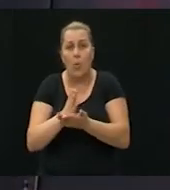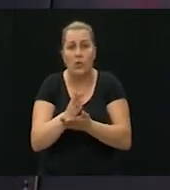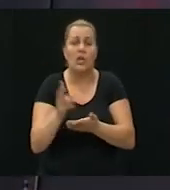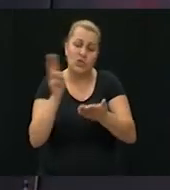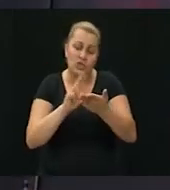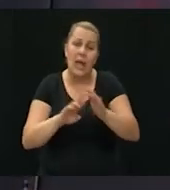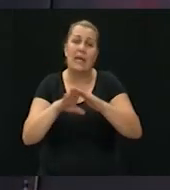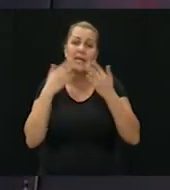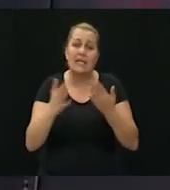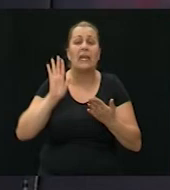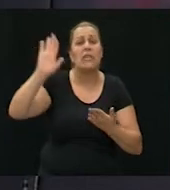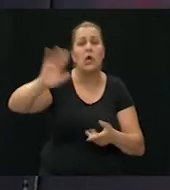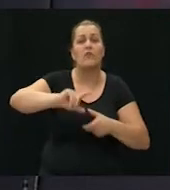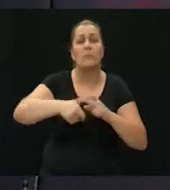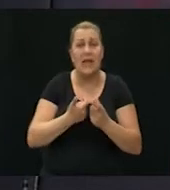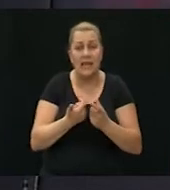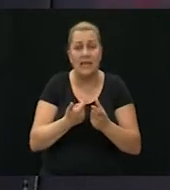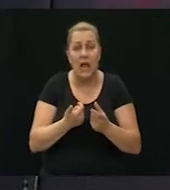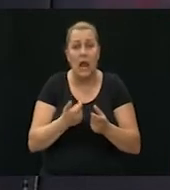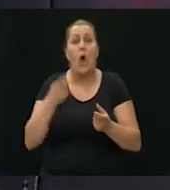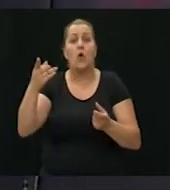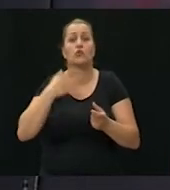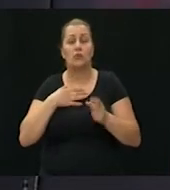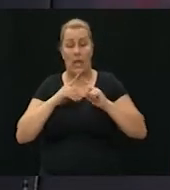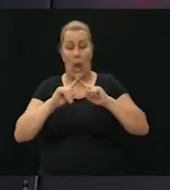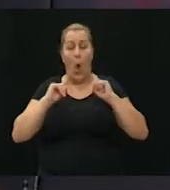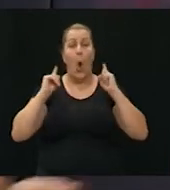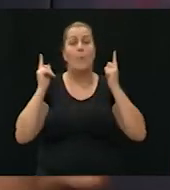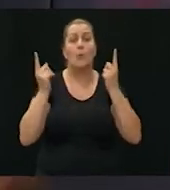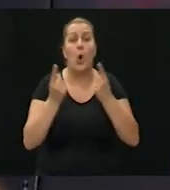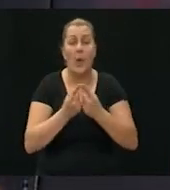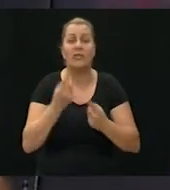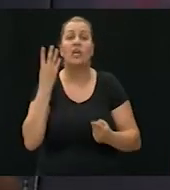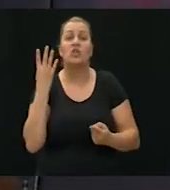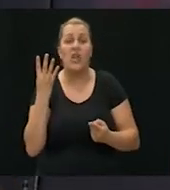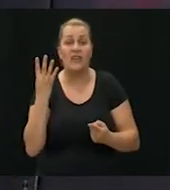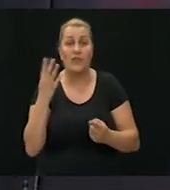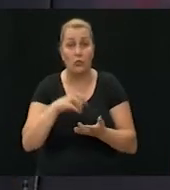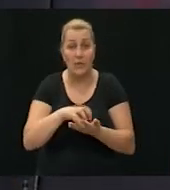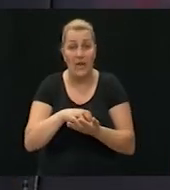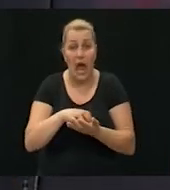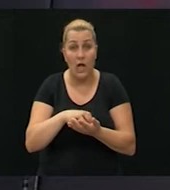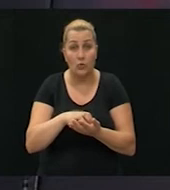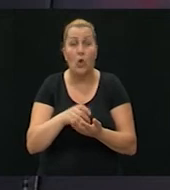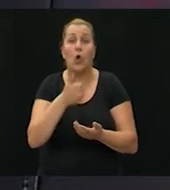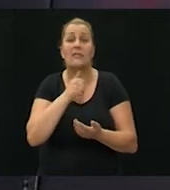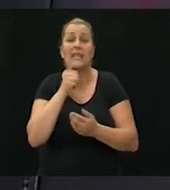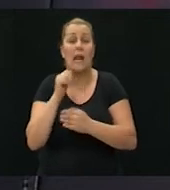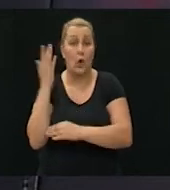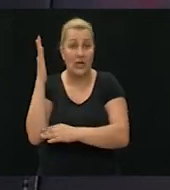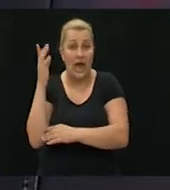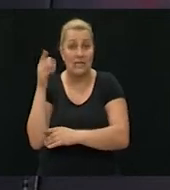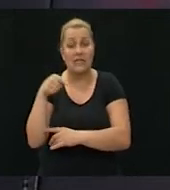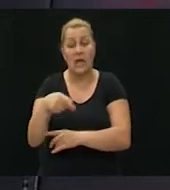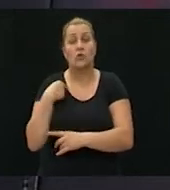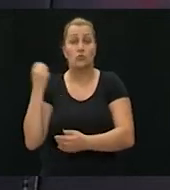dokumentacijskog centra, njihove materijale, njihov cilj je bio da opkoli 4. brigadu kod Zelenog hrasta da nas tu eliminiraju. Bio